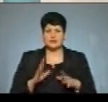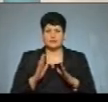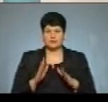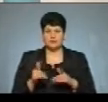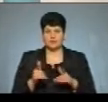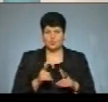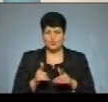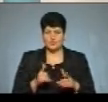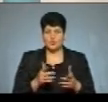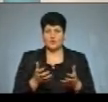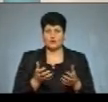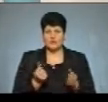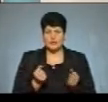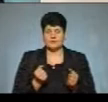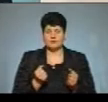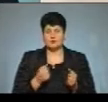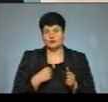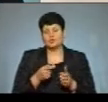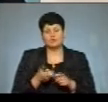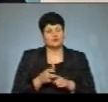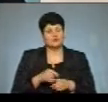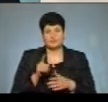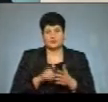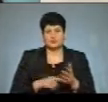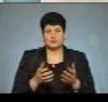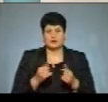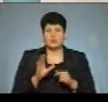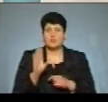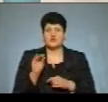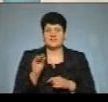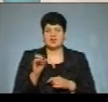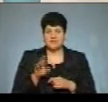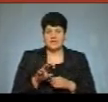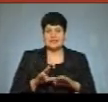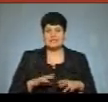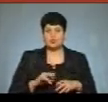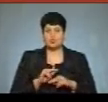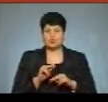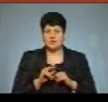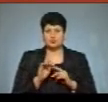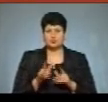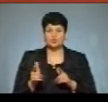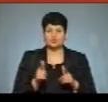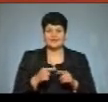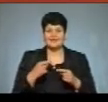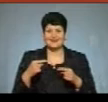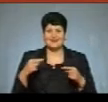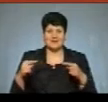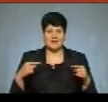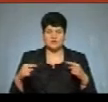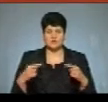підготовлені, отримують, де дуже сподіваємося, що вони отримують посвідчення інструктора, будуть готувати решту